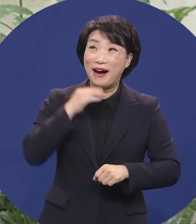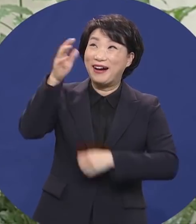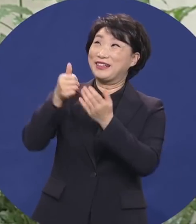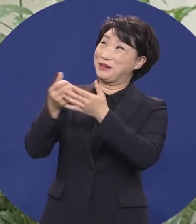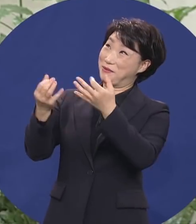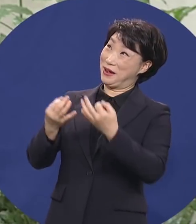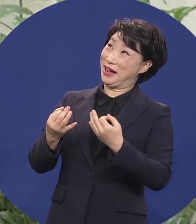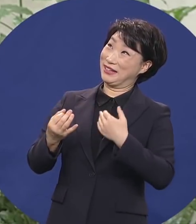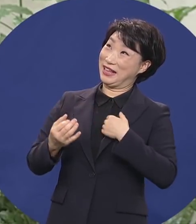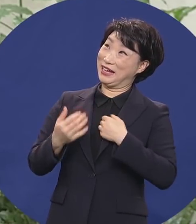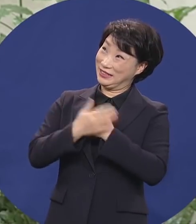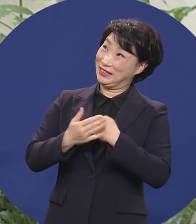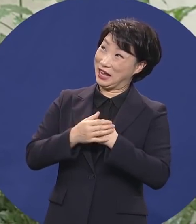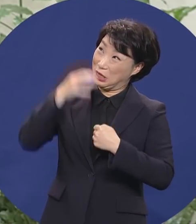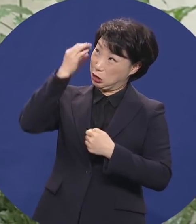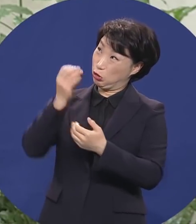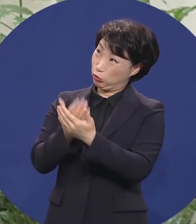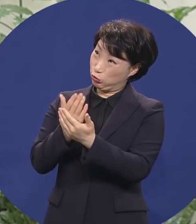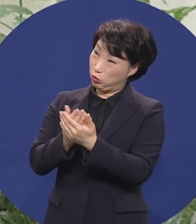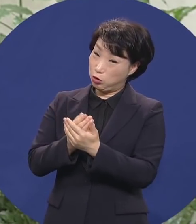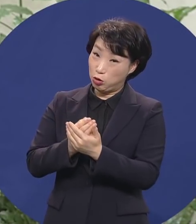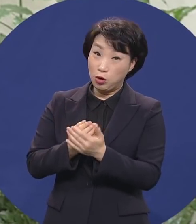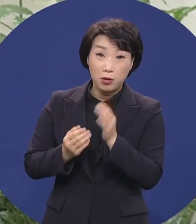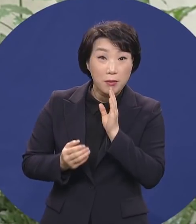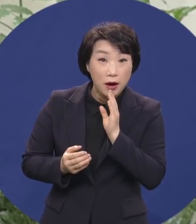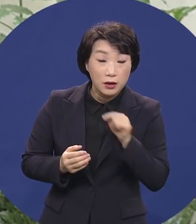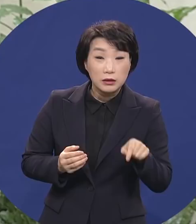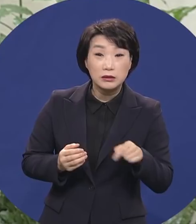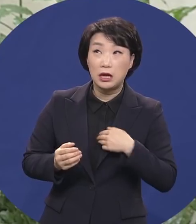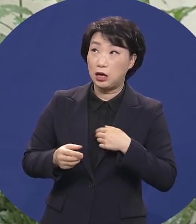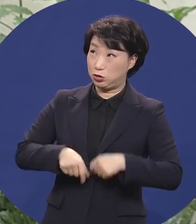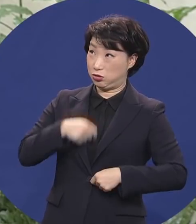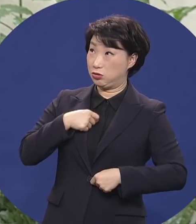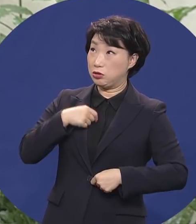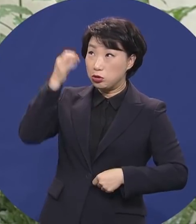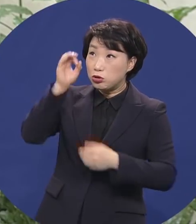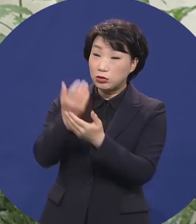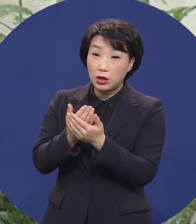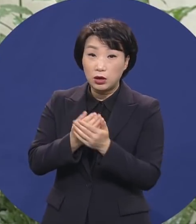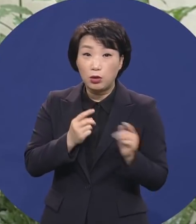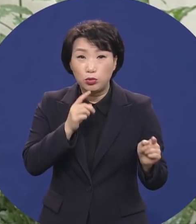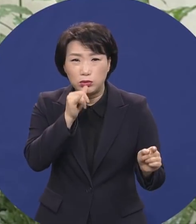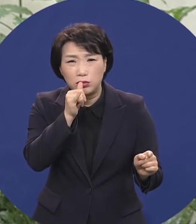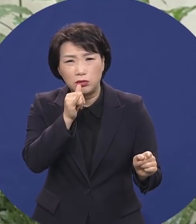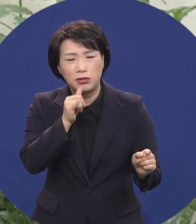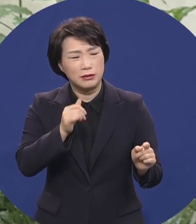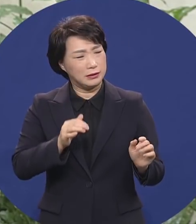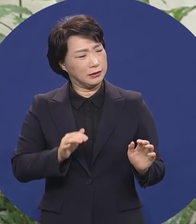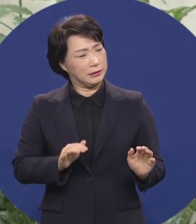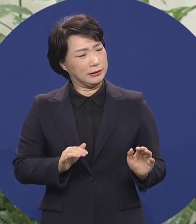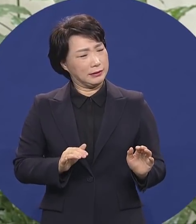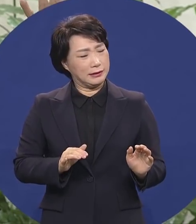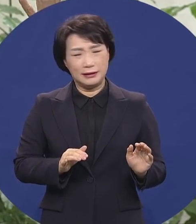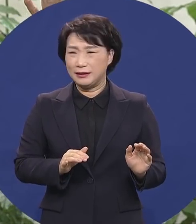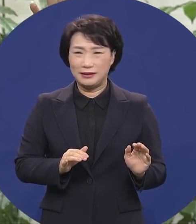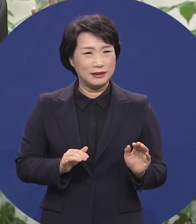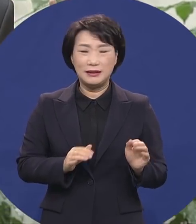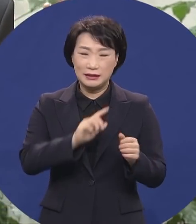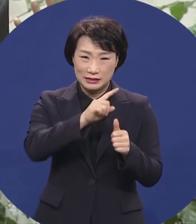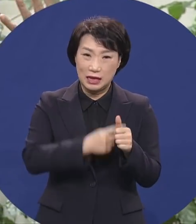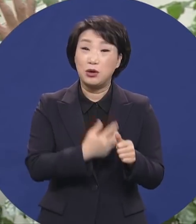하나님은 내 은혜를 인정해달라, 내 의를 인정해달라 라고 한다면 그래서